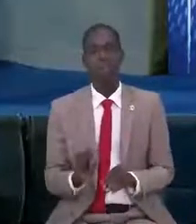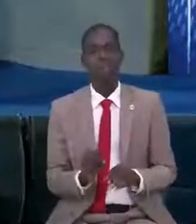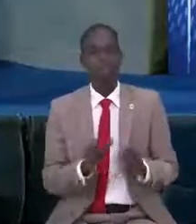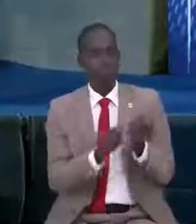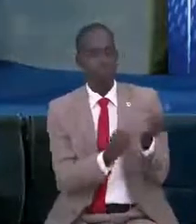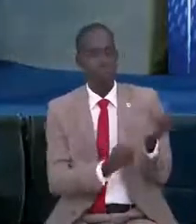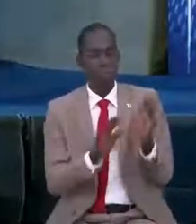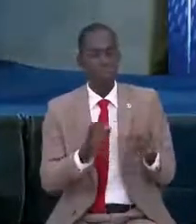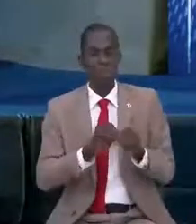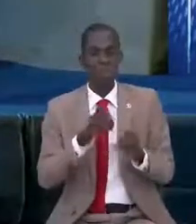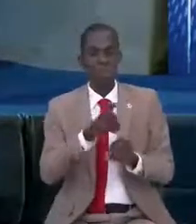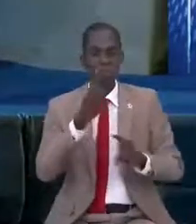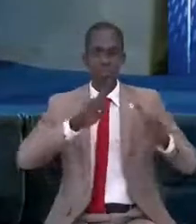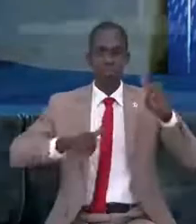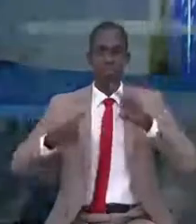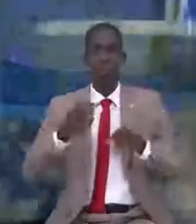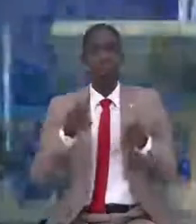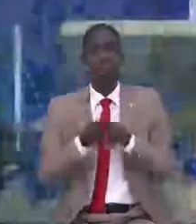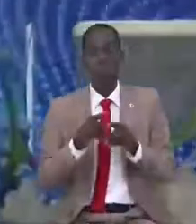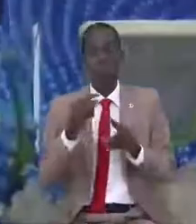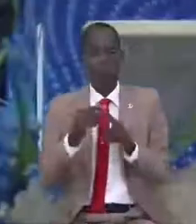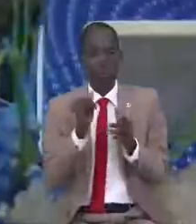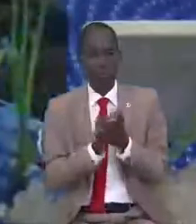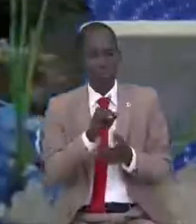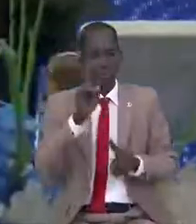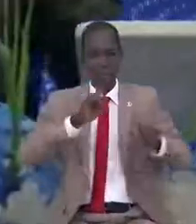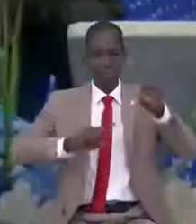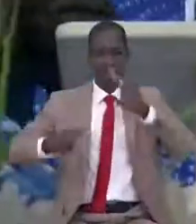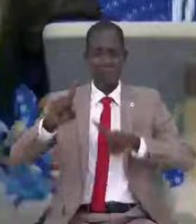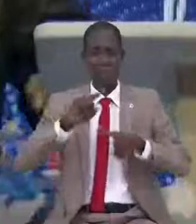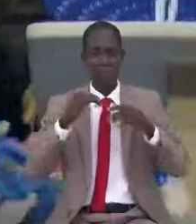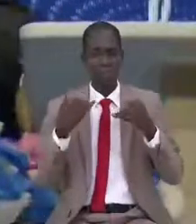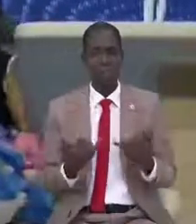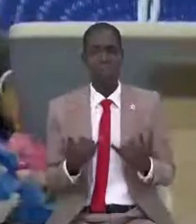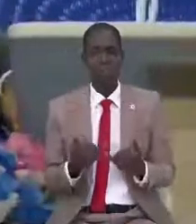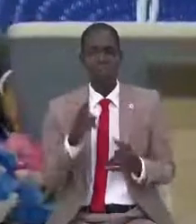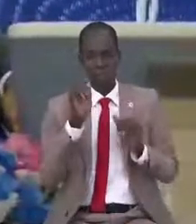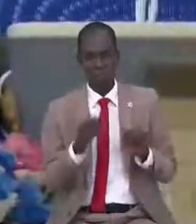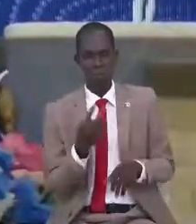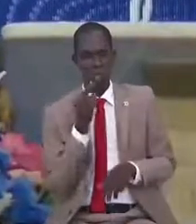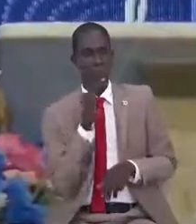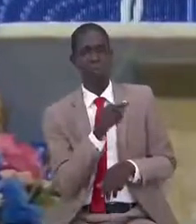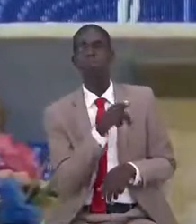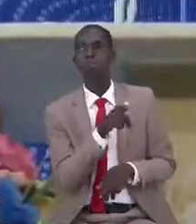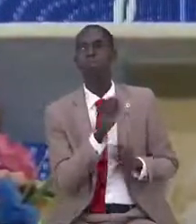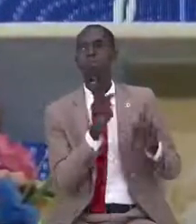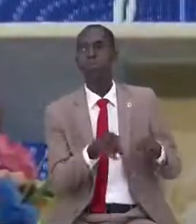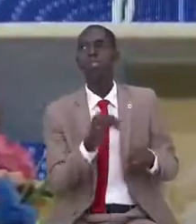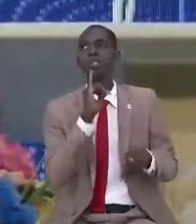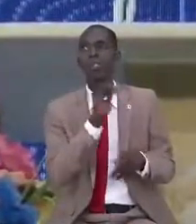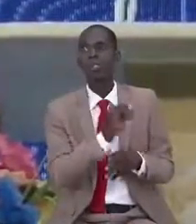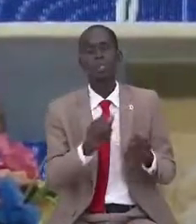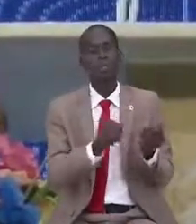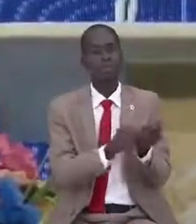rétrograde en déclaration, même les paroles qui proviennent de sa bouche, tu peux le dire que un